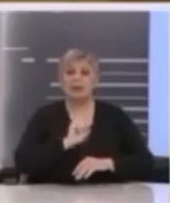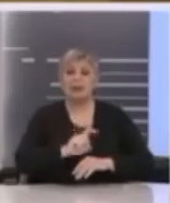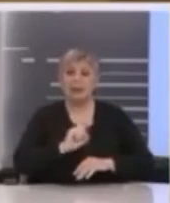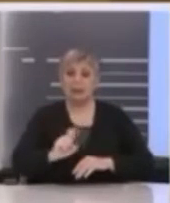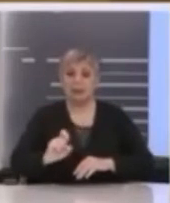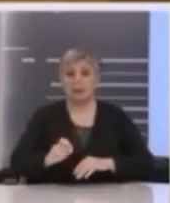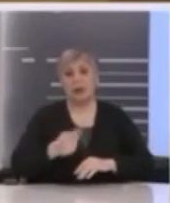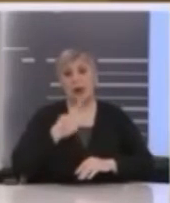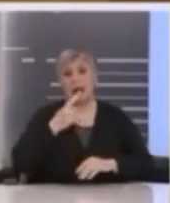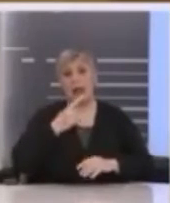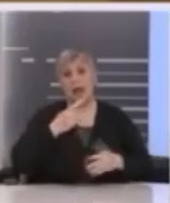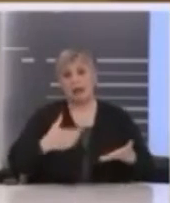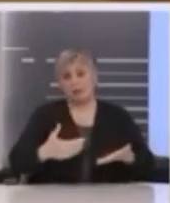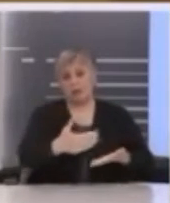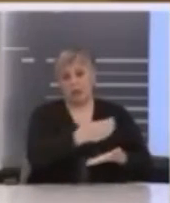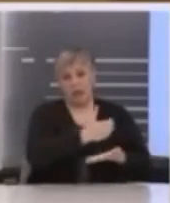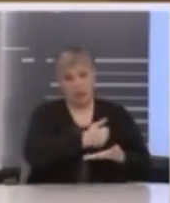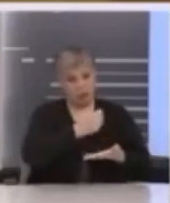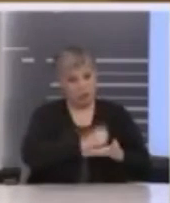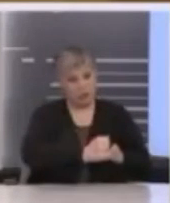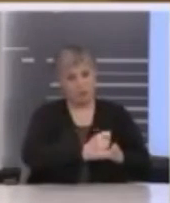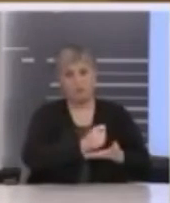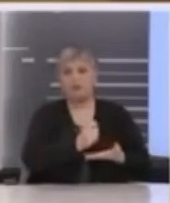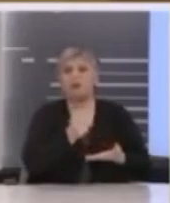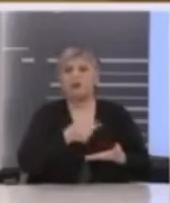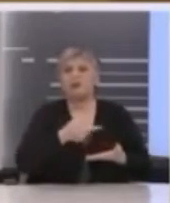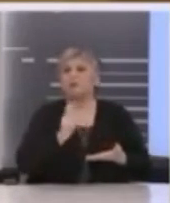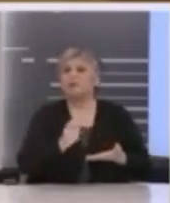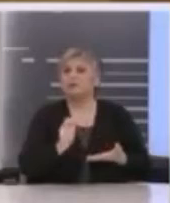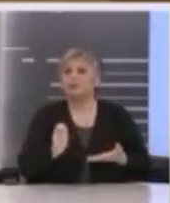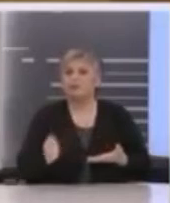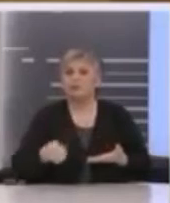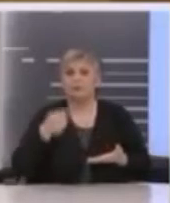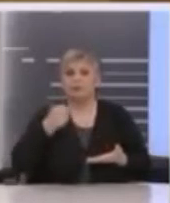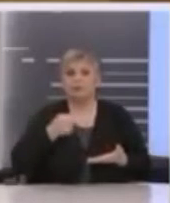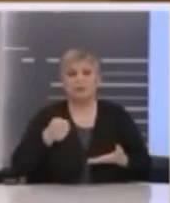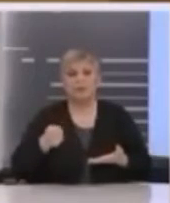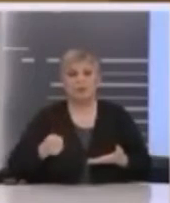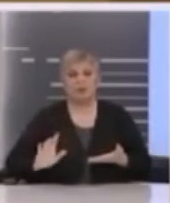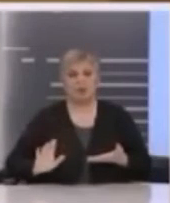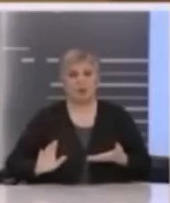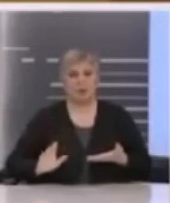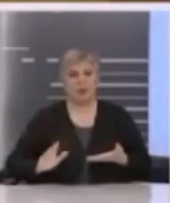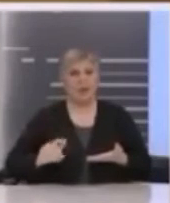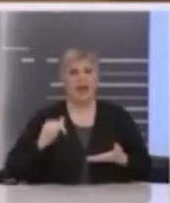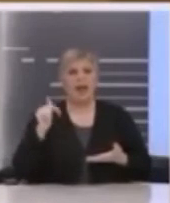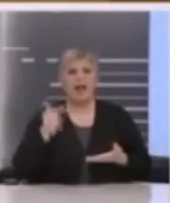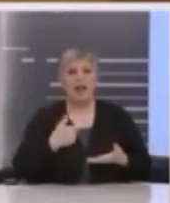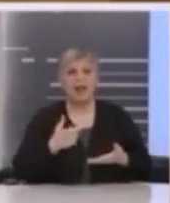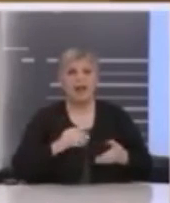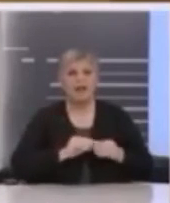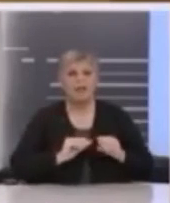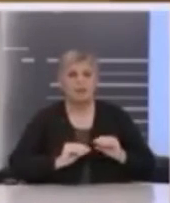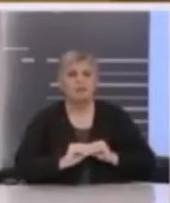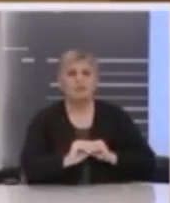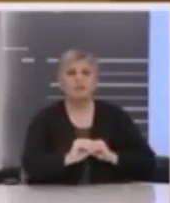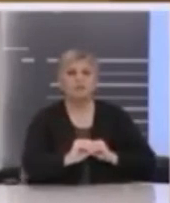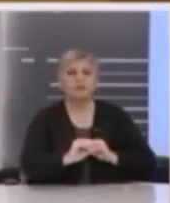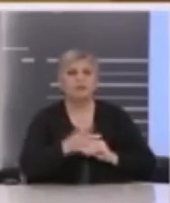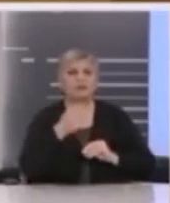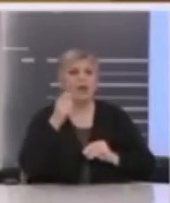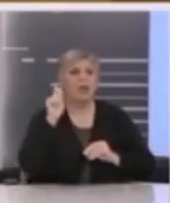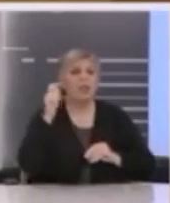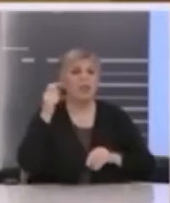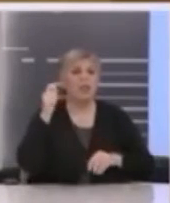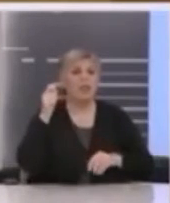Δεν μπορούμε να υπολογίσουμε ούτε τα λεφτά που πάνε στη ΔΕΗ, τα οποία στην πραγματικότητα είναι χρηματοοικονομικός